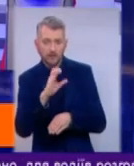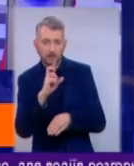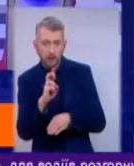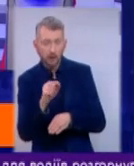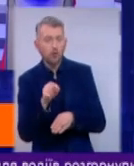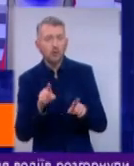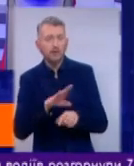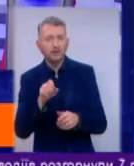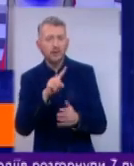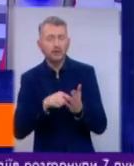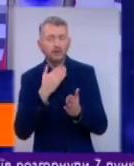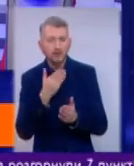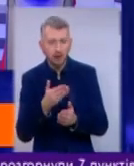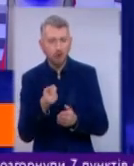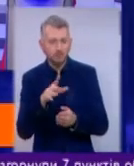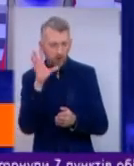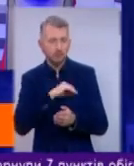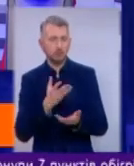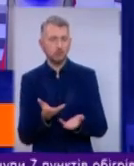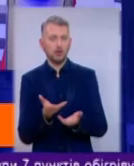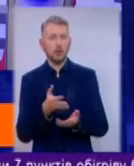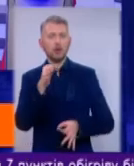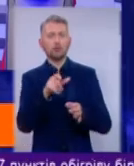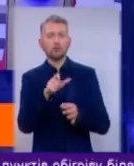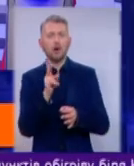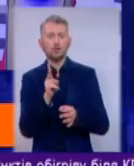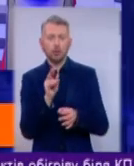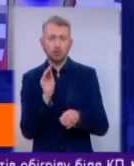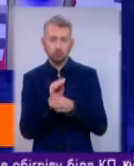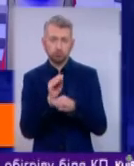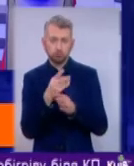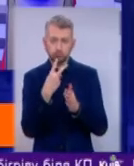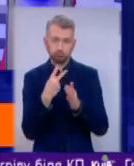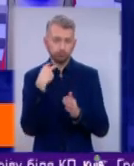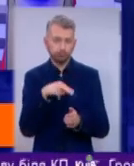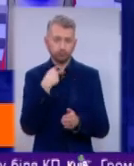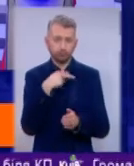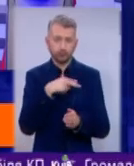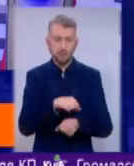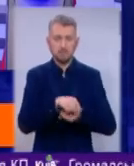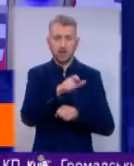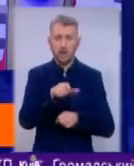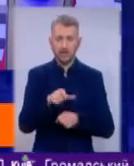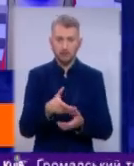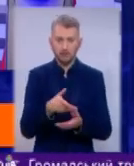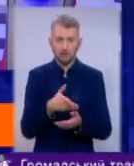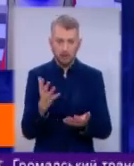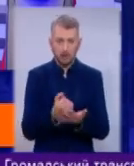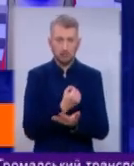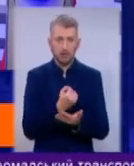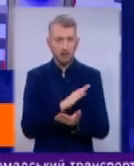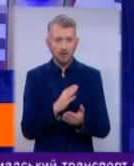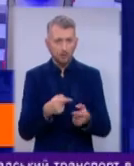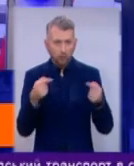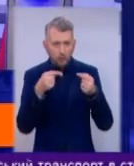не запитали про це, він стає. Тобто там суддя, який засуджував майданівців, він стає. Тобто, ну, це конкретні речі, це не просто